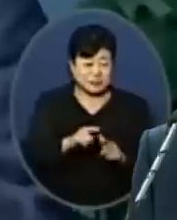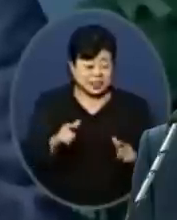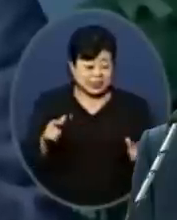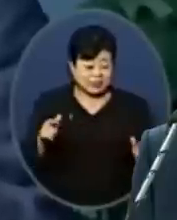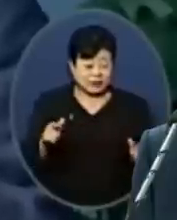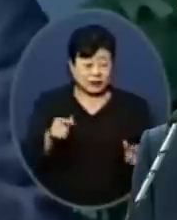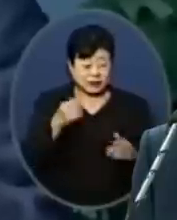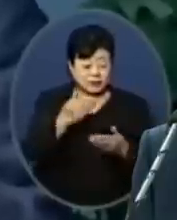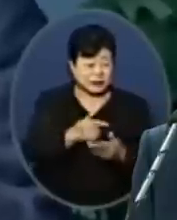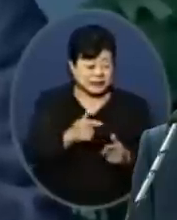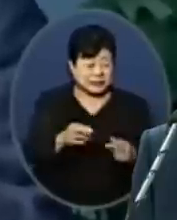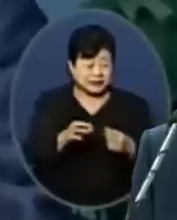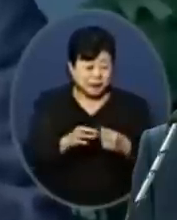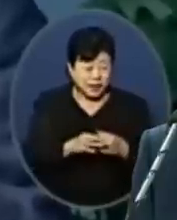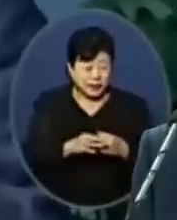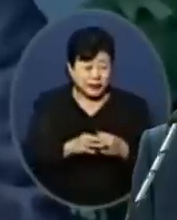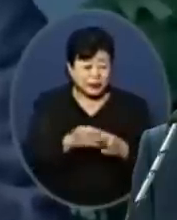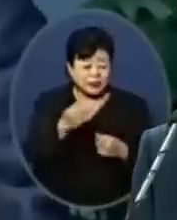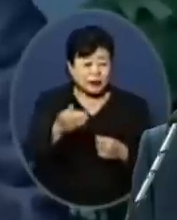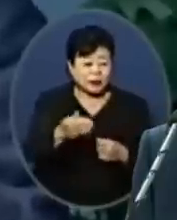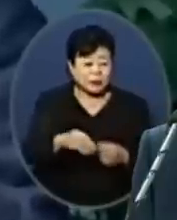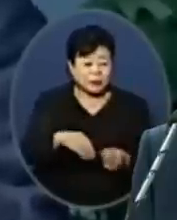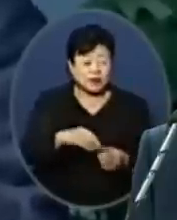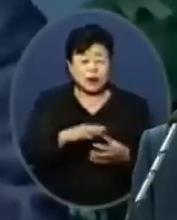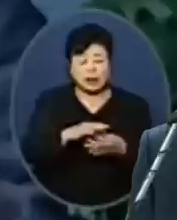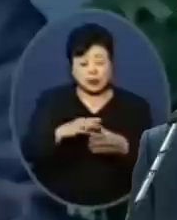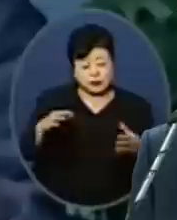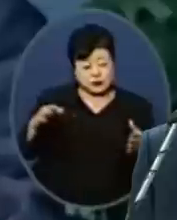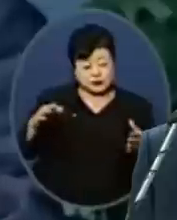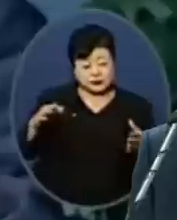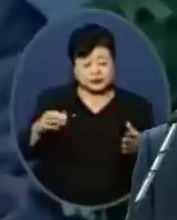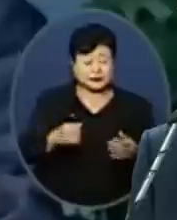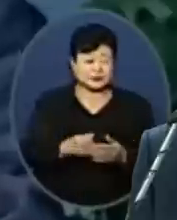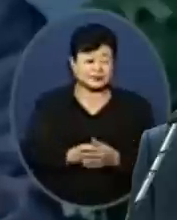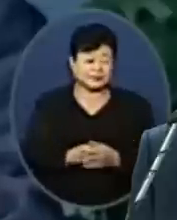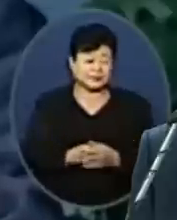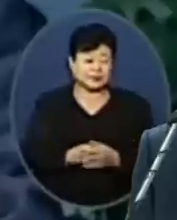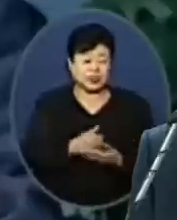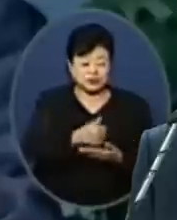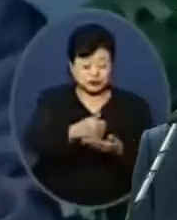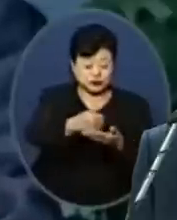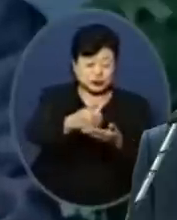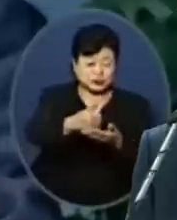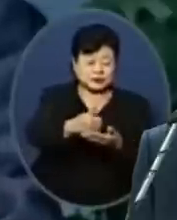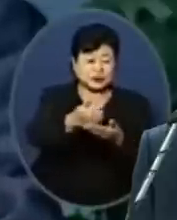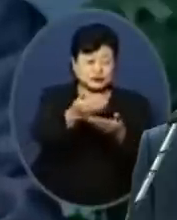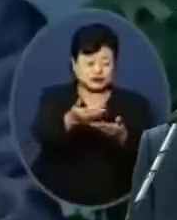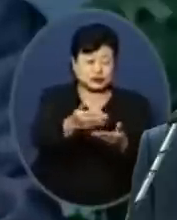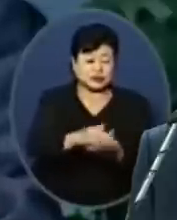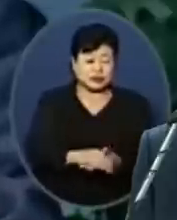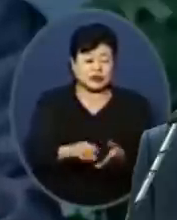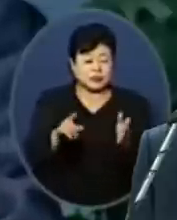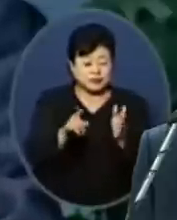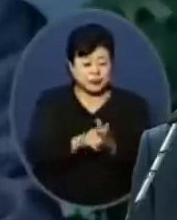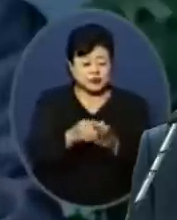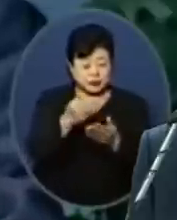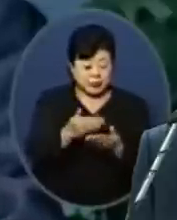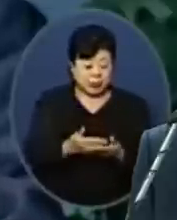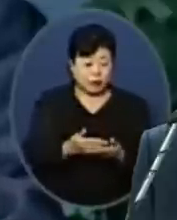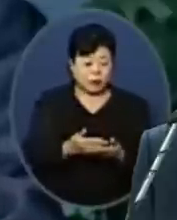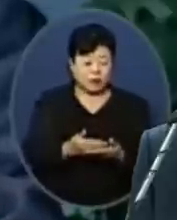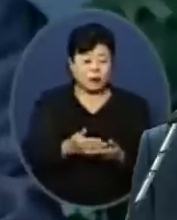믿음으로 받아들이지 아니하면 여러분과 관계가 없지요. 그러나 주님이 그렇게 해주신 것을 믿음으로